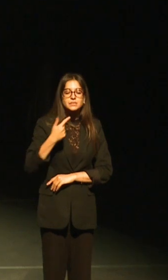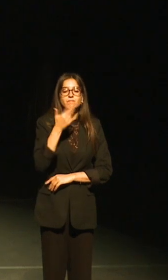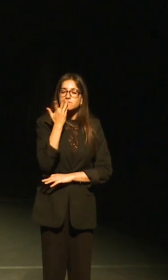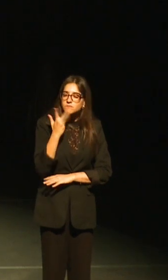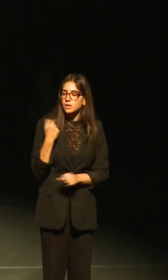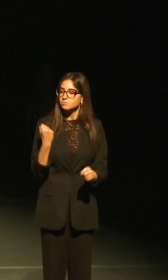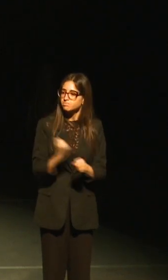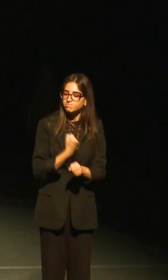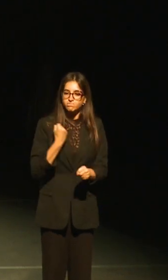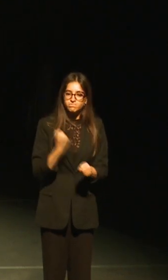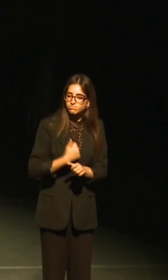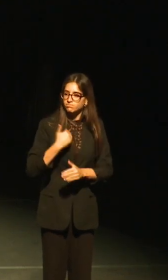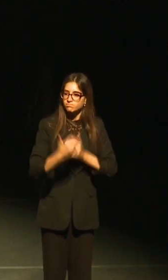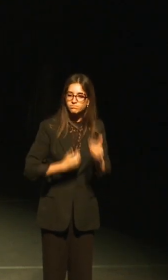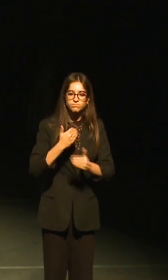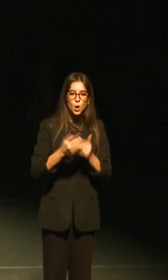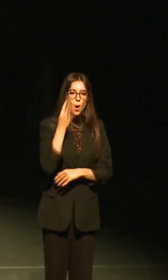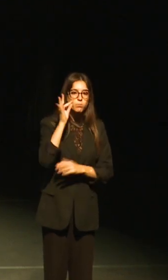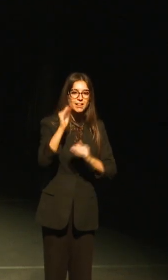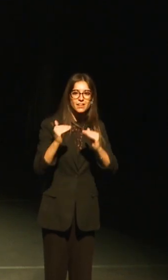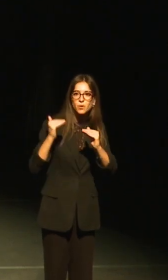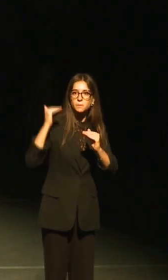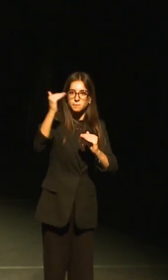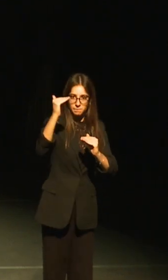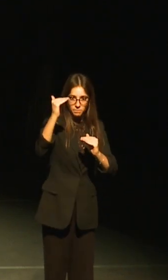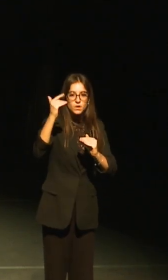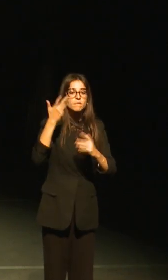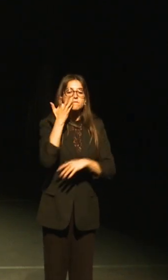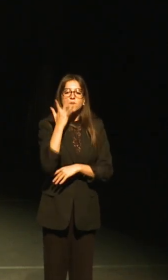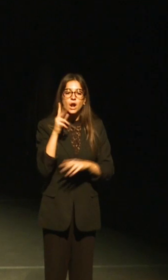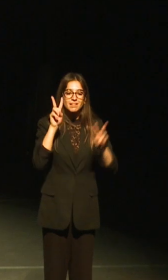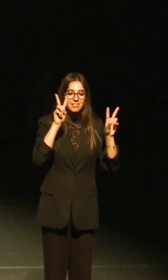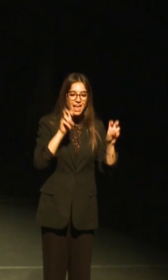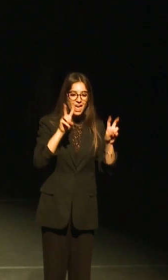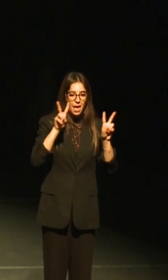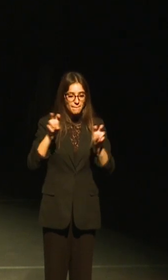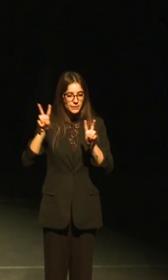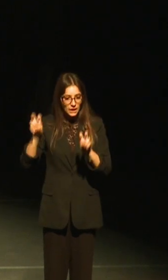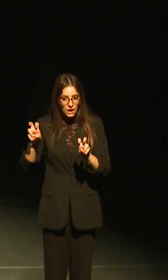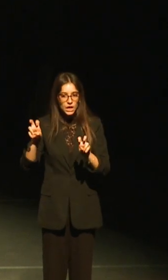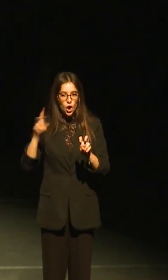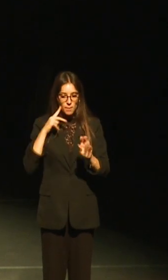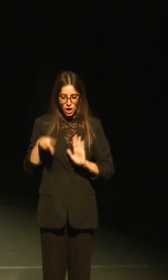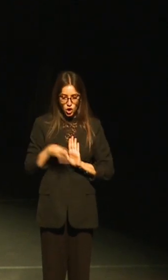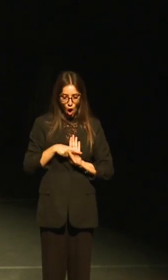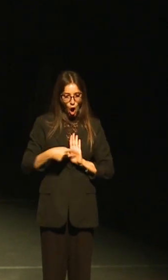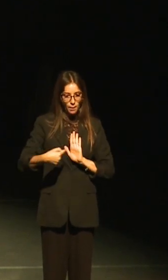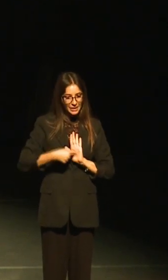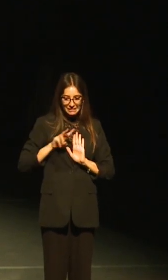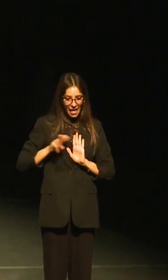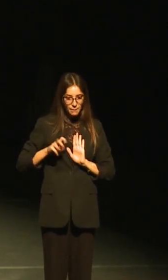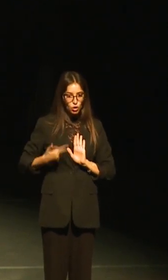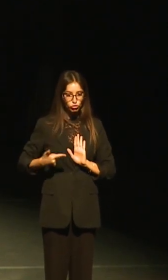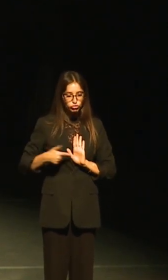a lavorare sempre in maniera proattiva su tematiche che la normativa oggi non copre con